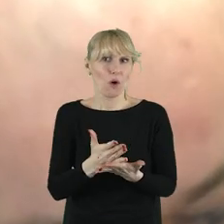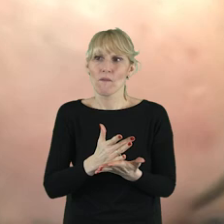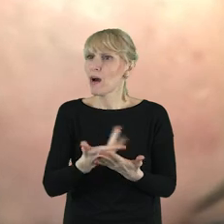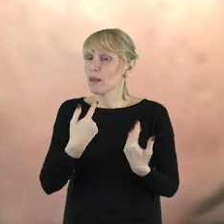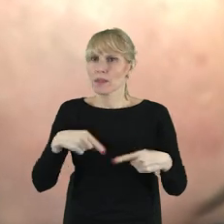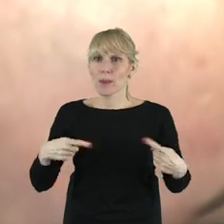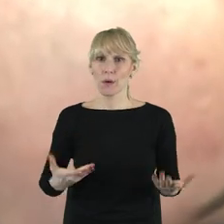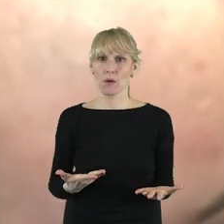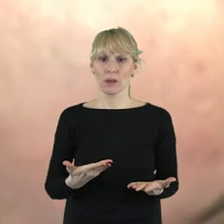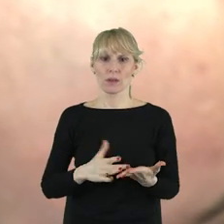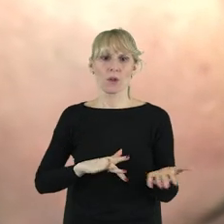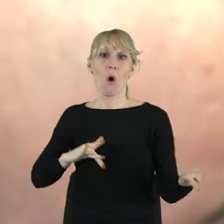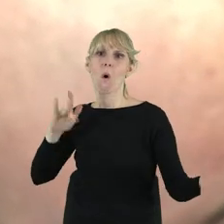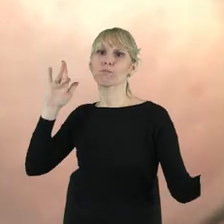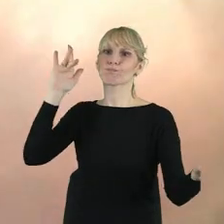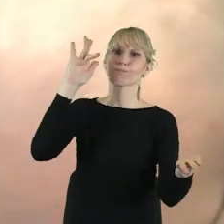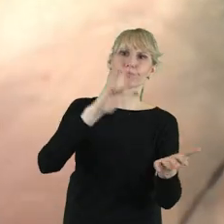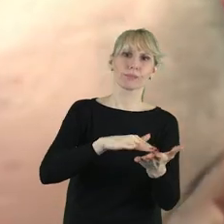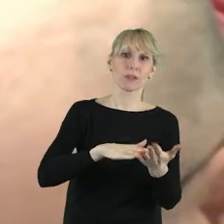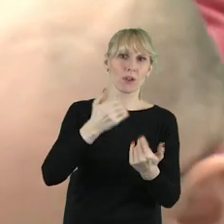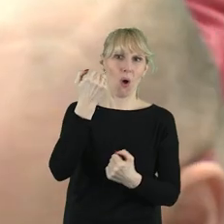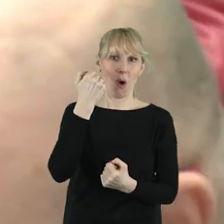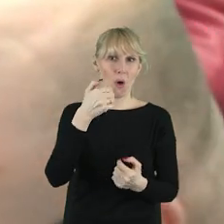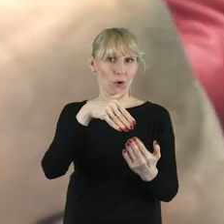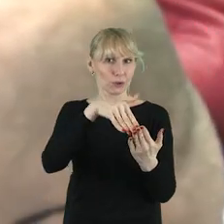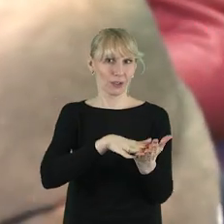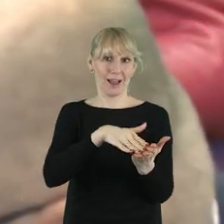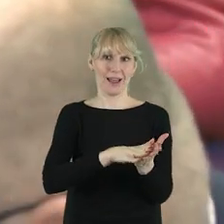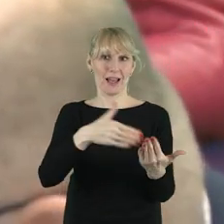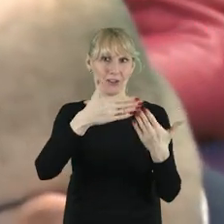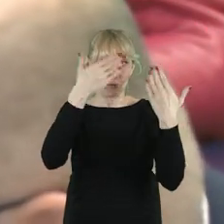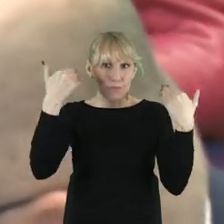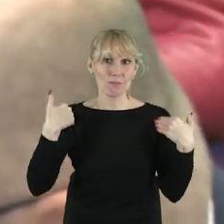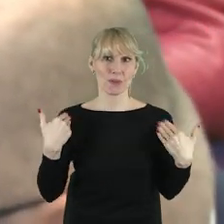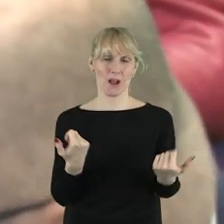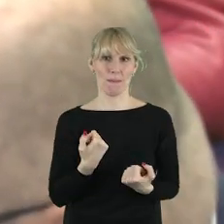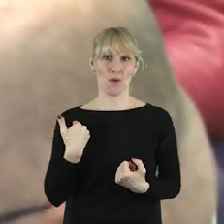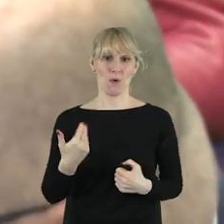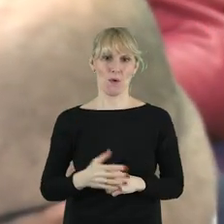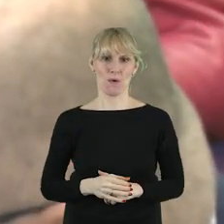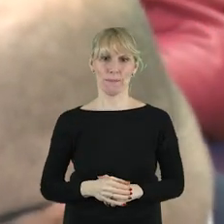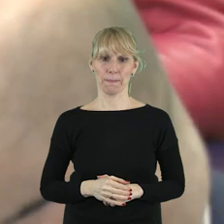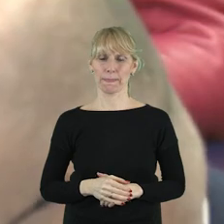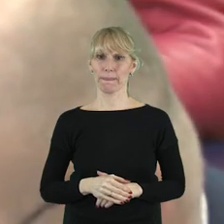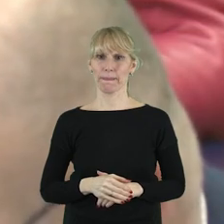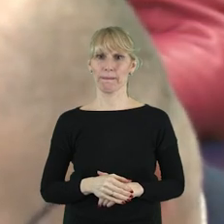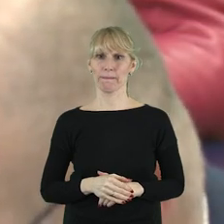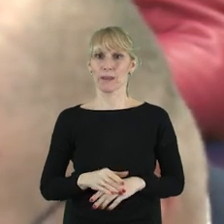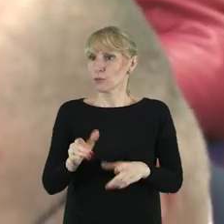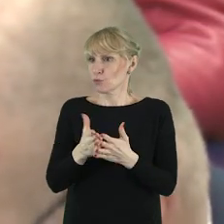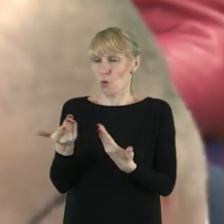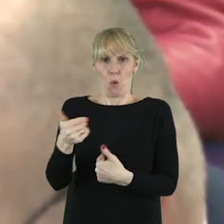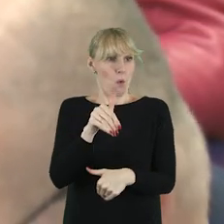Sieradza. Można się zapytać radnych, którzy są tutaj na sali. Jest również przedstawicielka powiatu